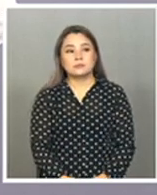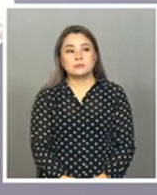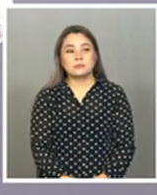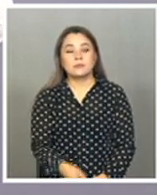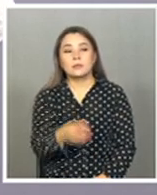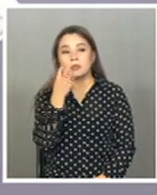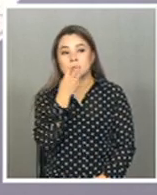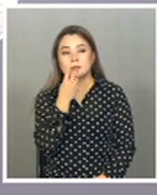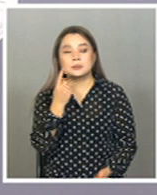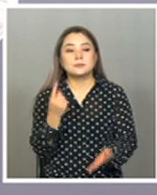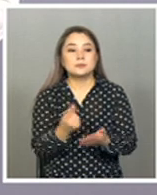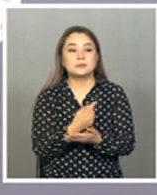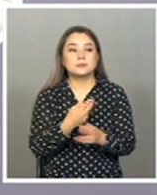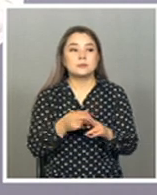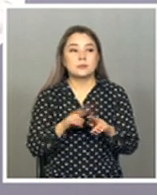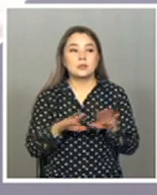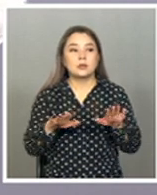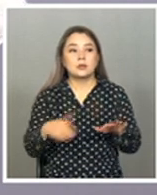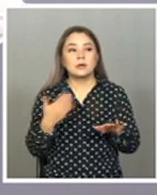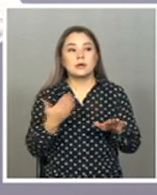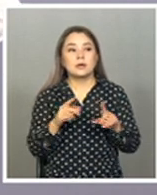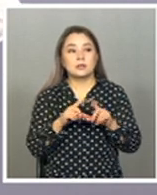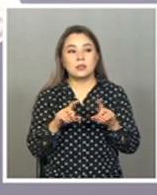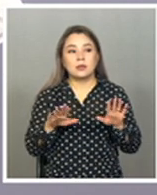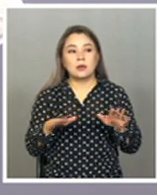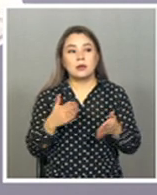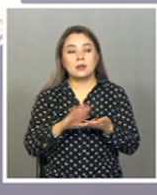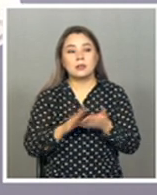Цирктің алғашқы нышандары қандай?